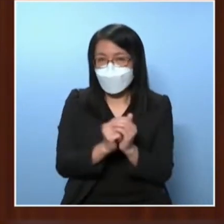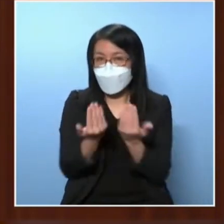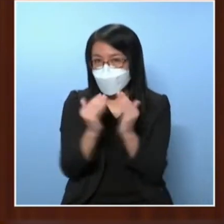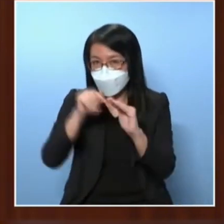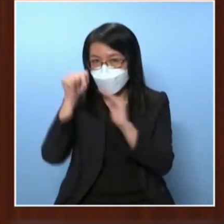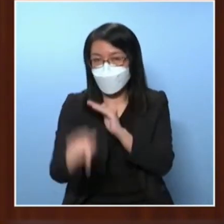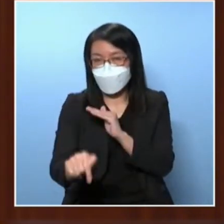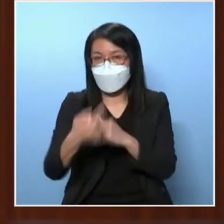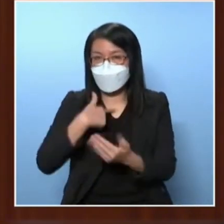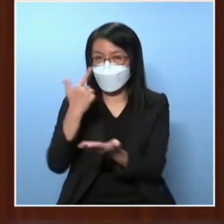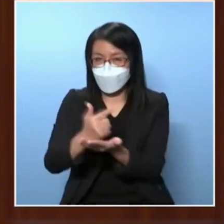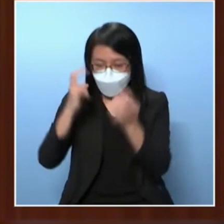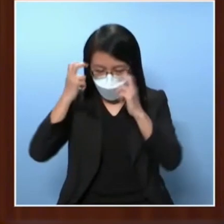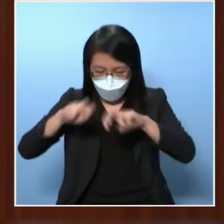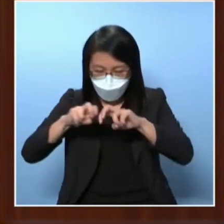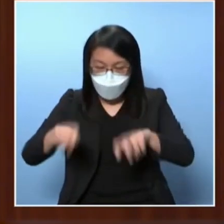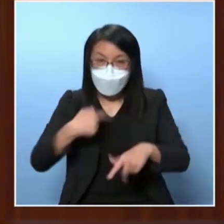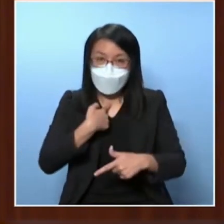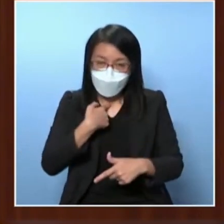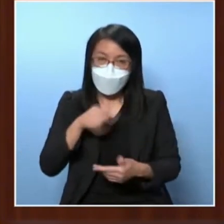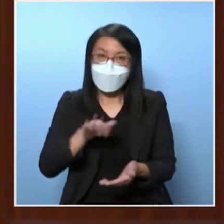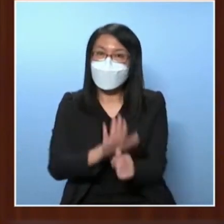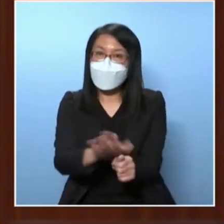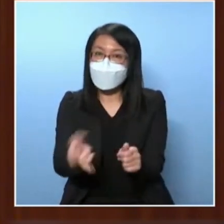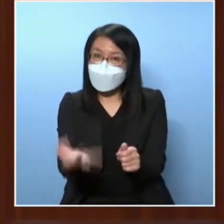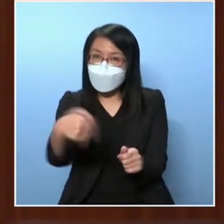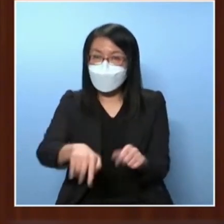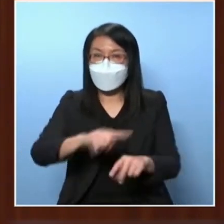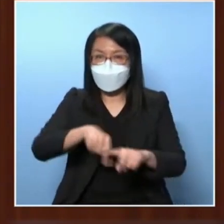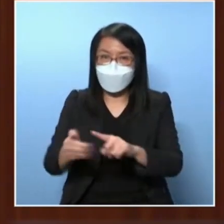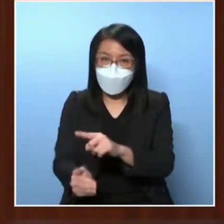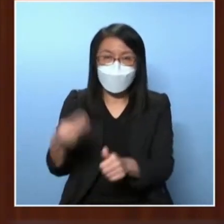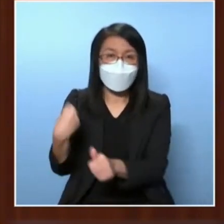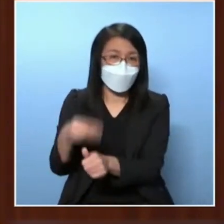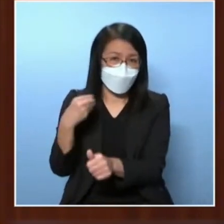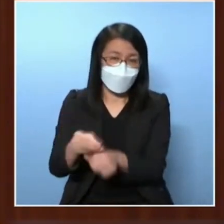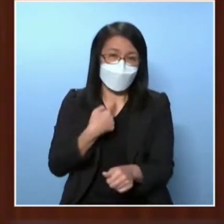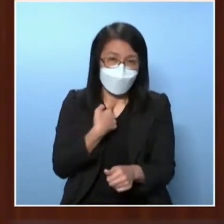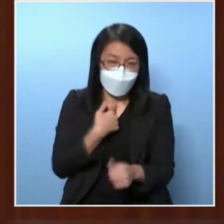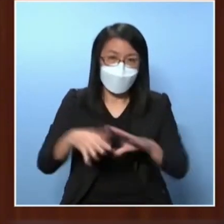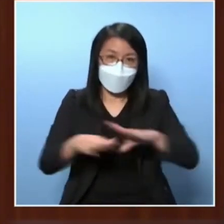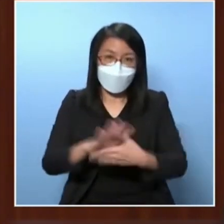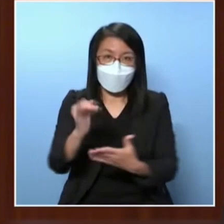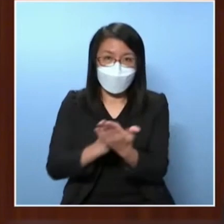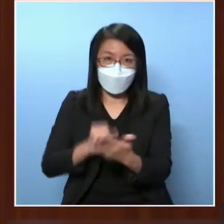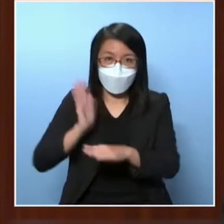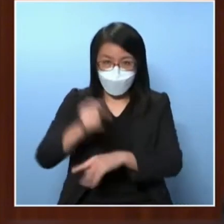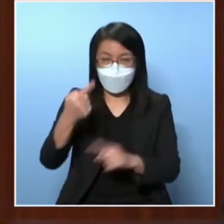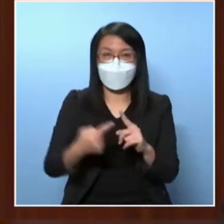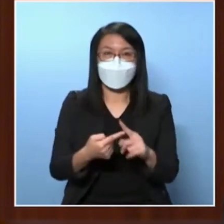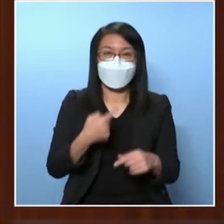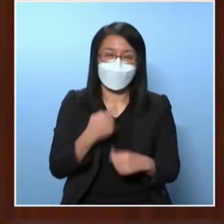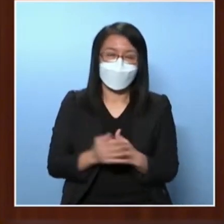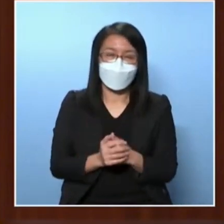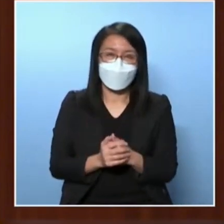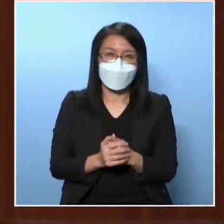院重點研究為本地以至大灣區培育所需的文化藝術人才，以